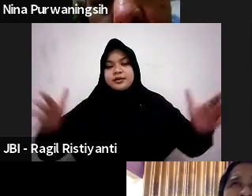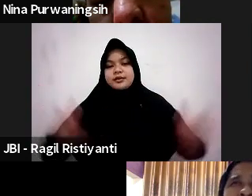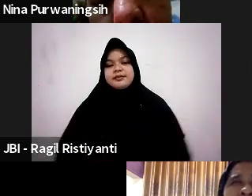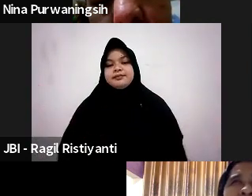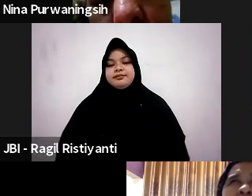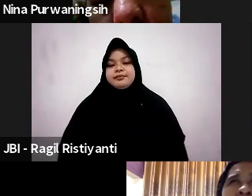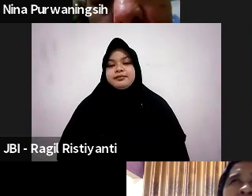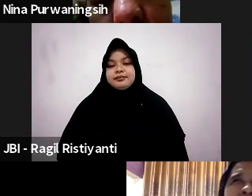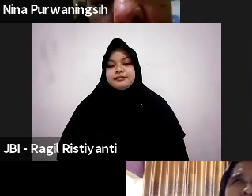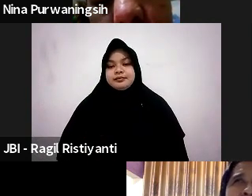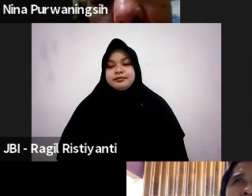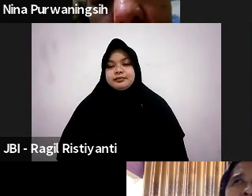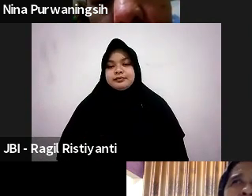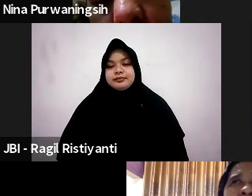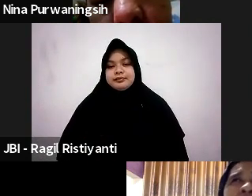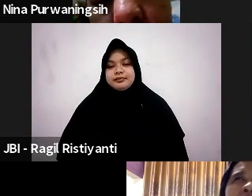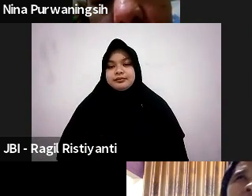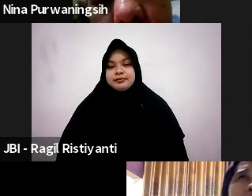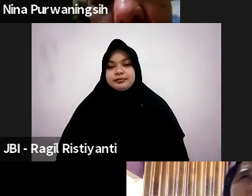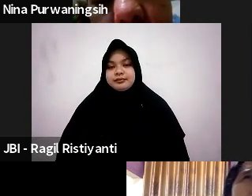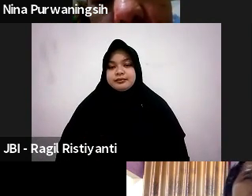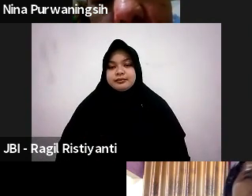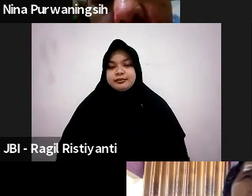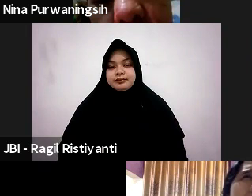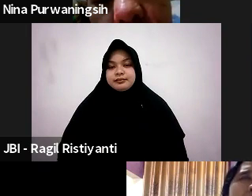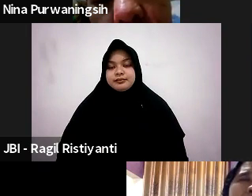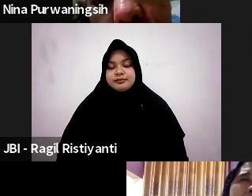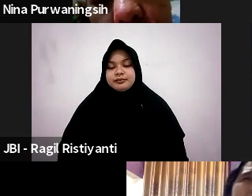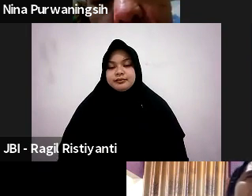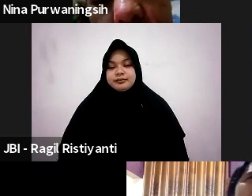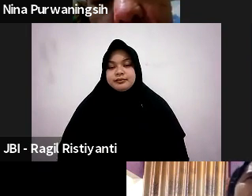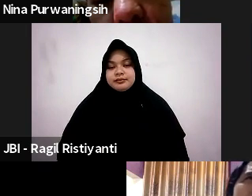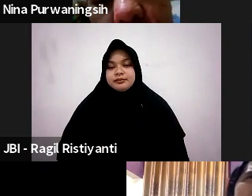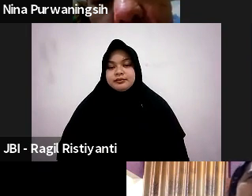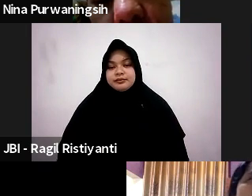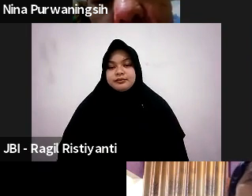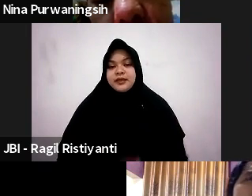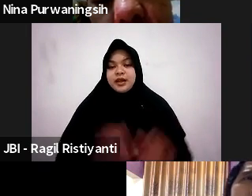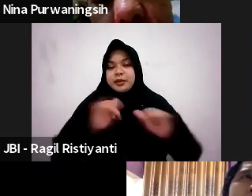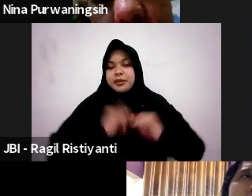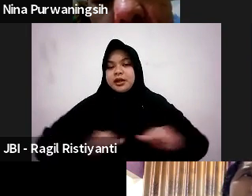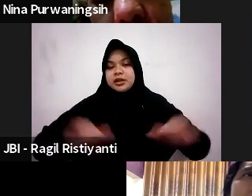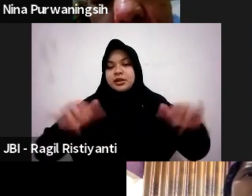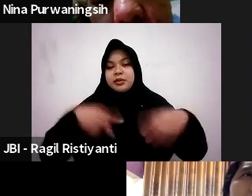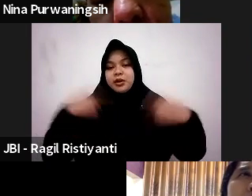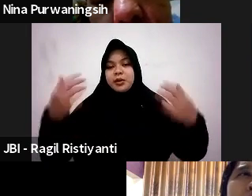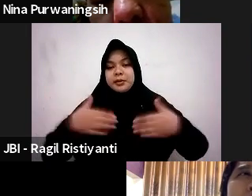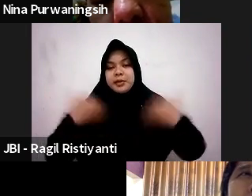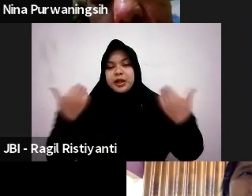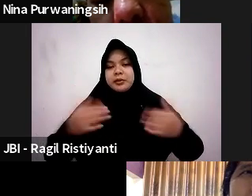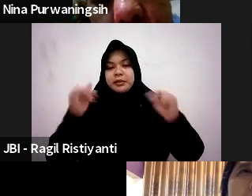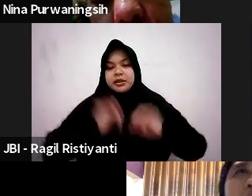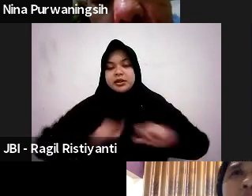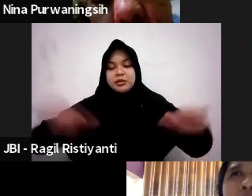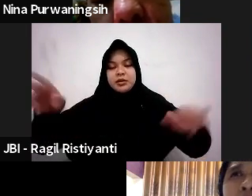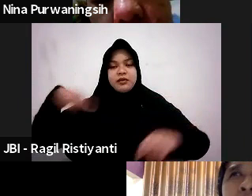lebih spesifik lagi satu hal yang kita barusan tonton bersama barusan nikmati bersama film sejauh